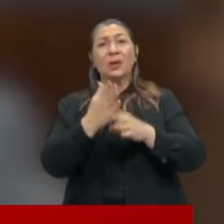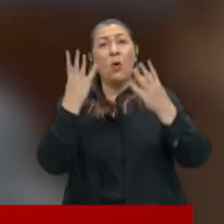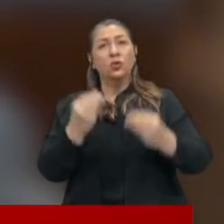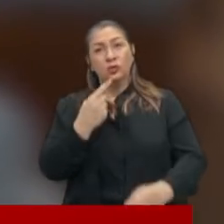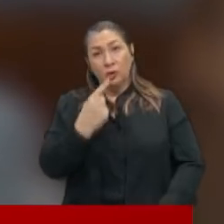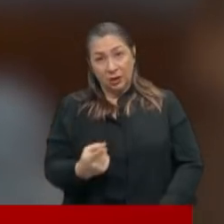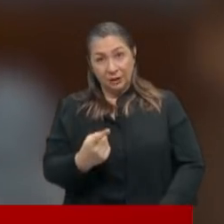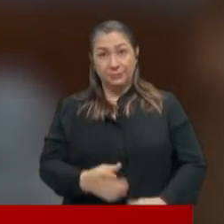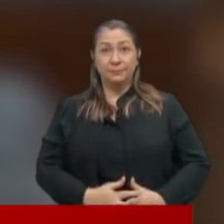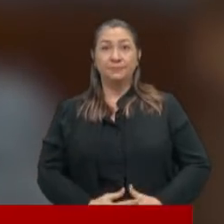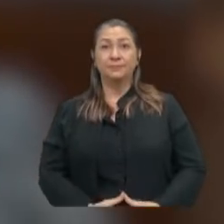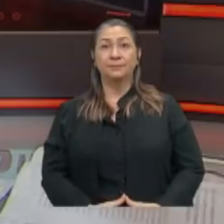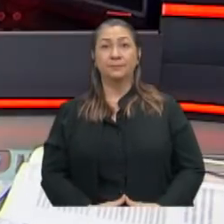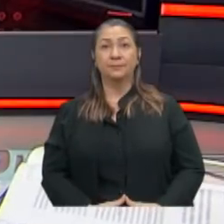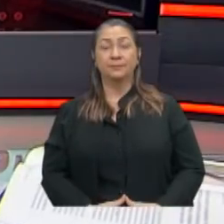yapıldıklarını söyledi.